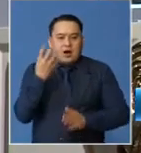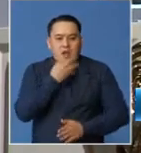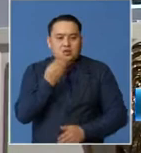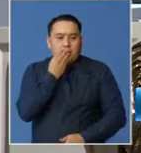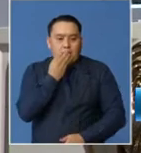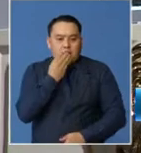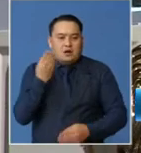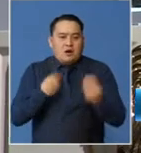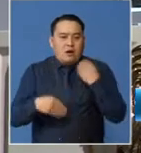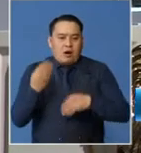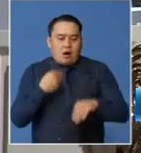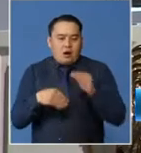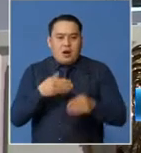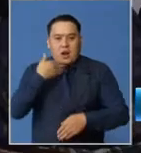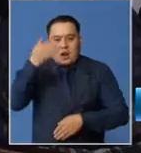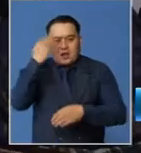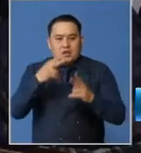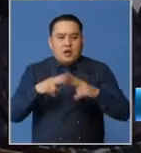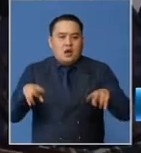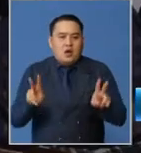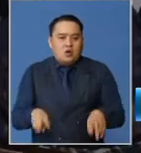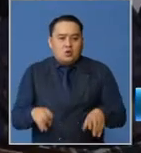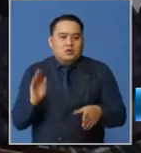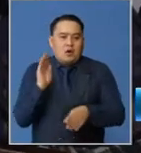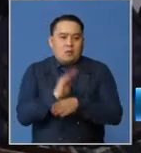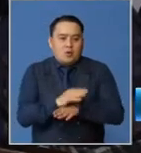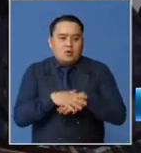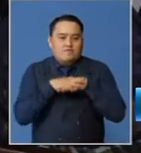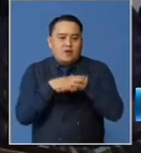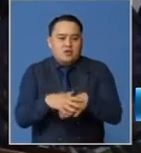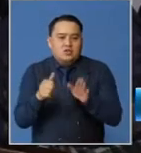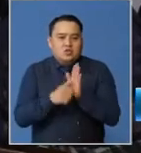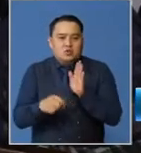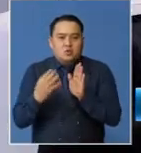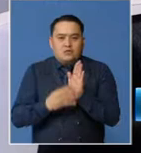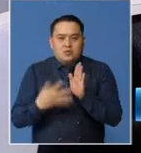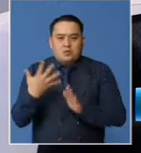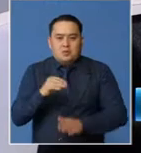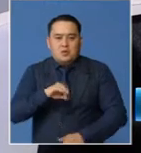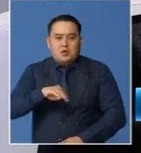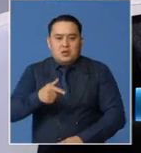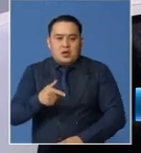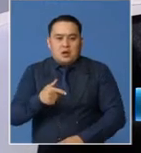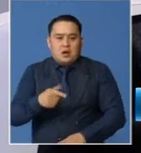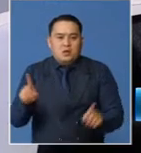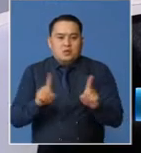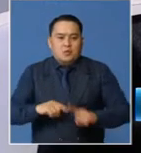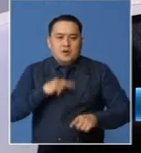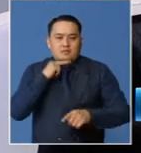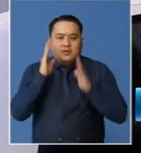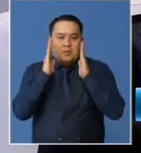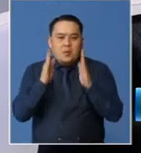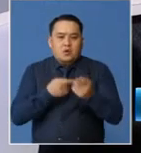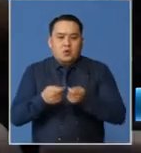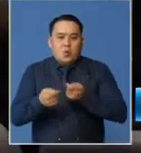питанием, школьной одеждой и летним отдыхом. На эти цели будет дополнительно выделяться 695 миллионов тенге. Особое внимание руководство